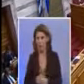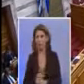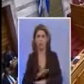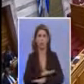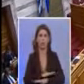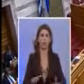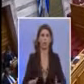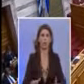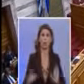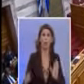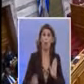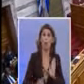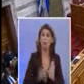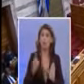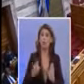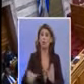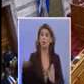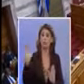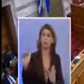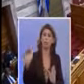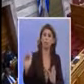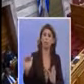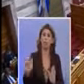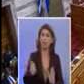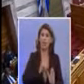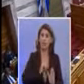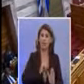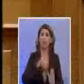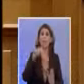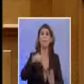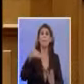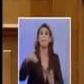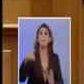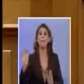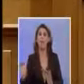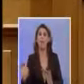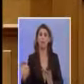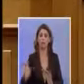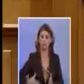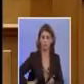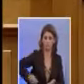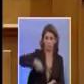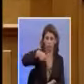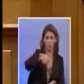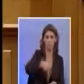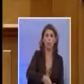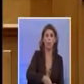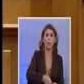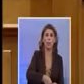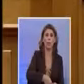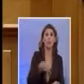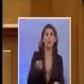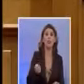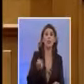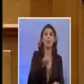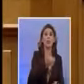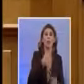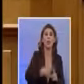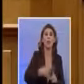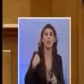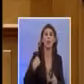φορά καλούνται οι ιδιοκτήτες των μέσων ενημέρωσης να πληρώσουν αυτά που οφείλουν στο ελληνικό δημόσιο και στον ελληνικό